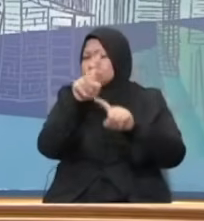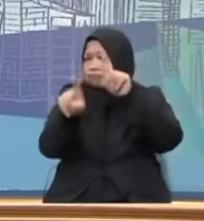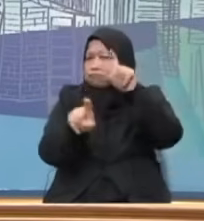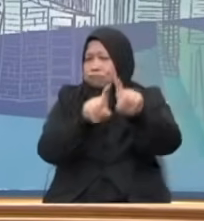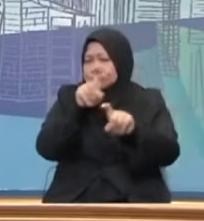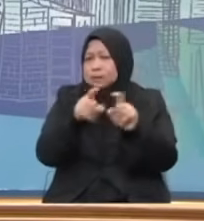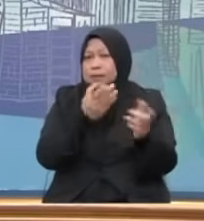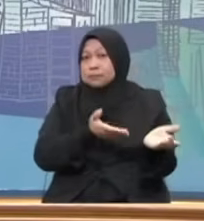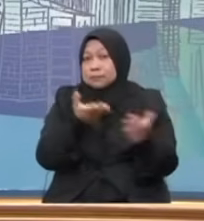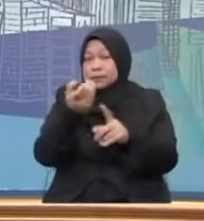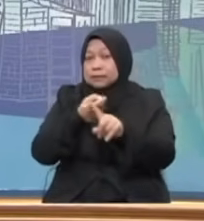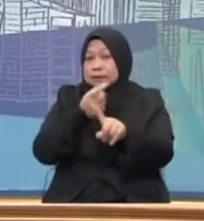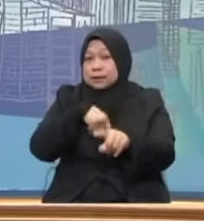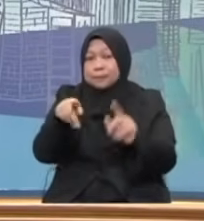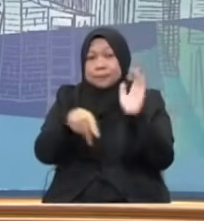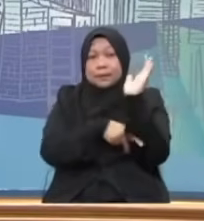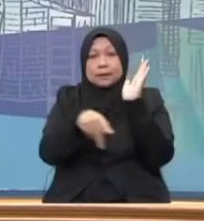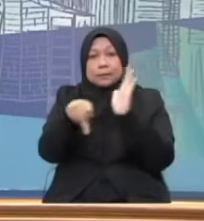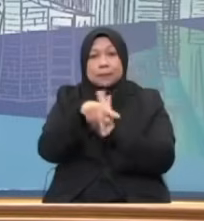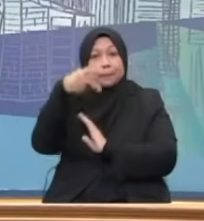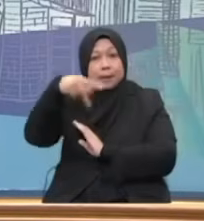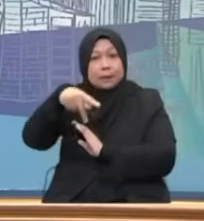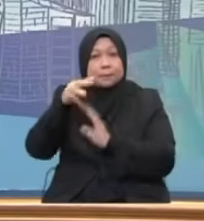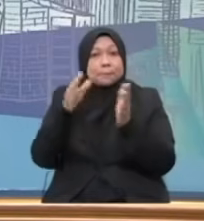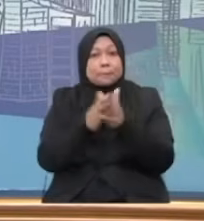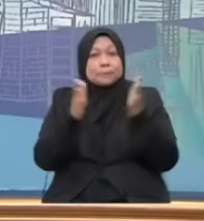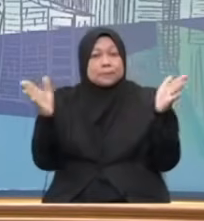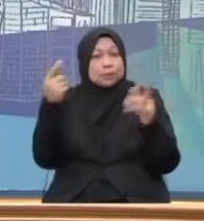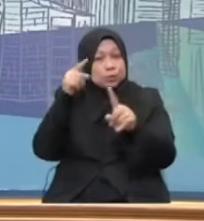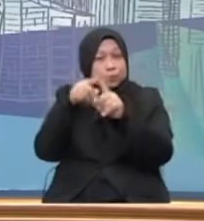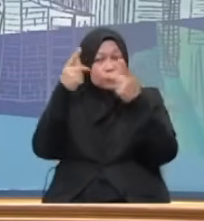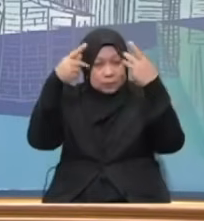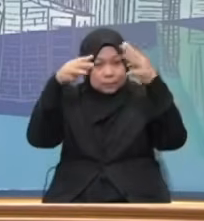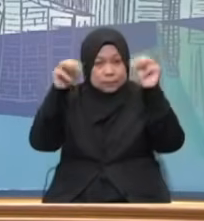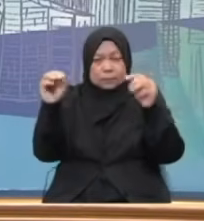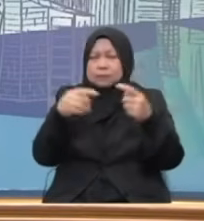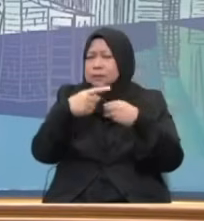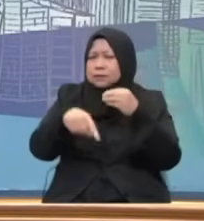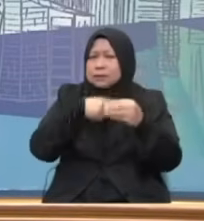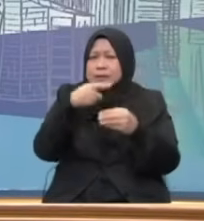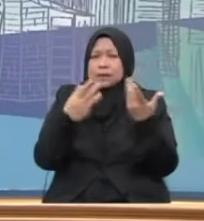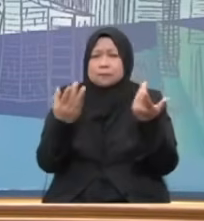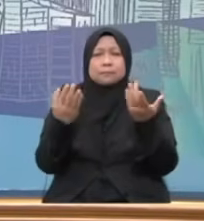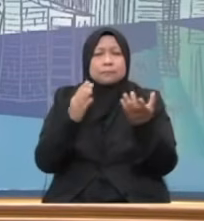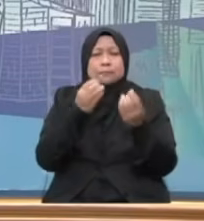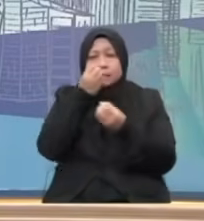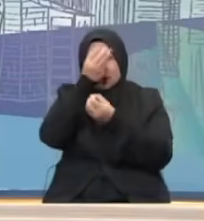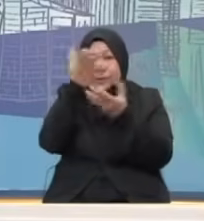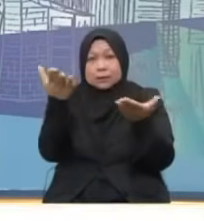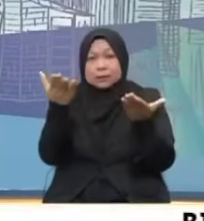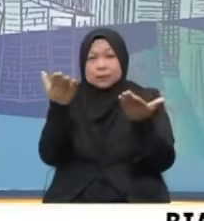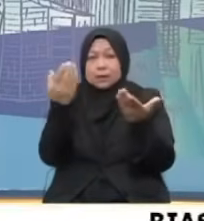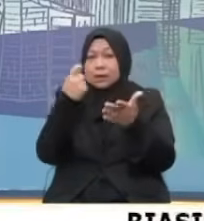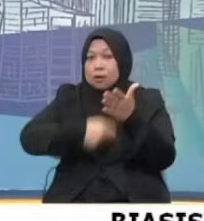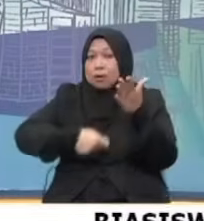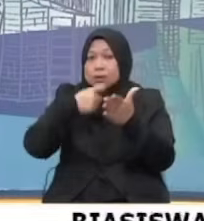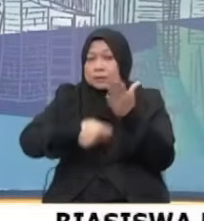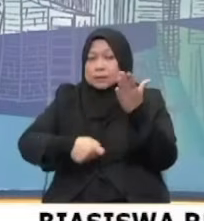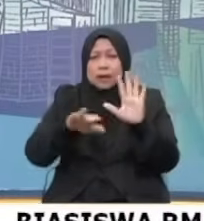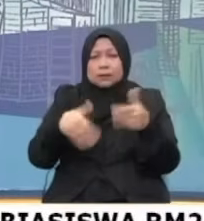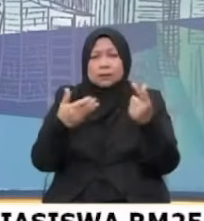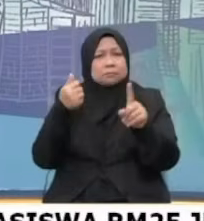dibawakan yang pertama oleh ahli parlimen payi besar kepada Perdana Menteri berkenaan dengan menyatakan ter kos ataupun